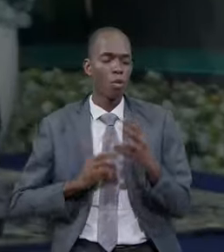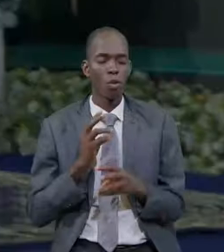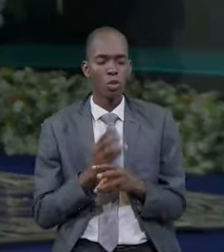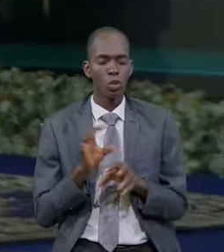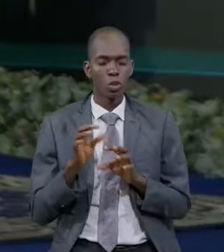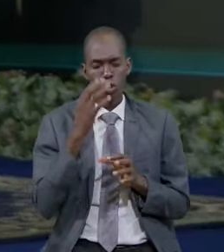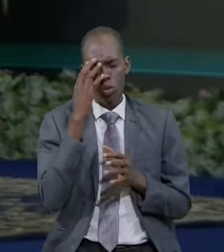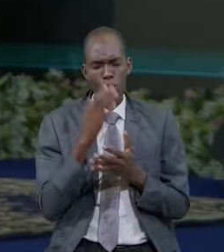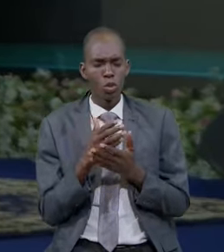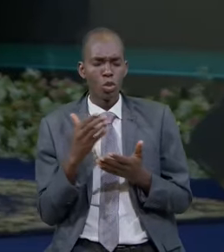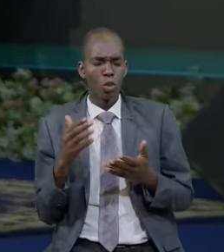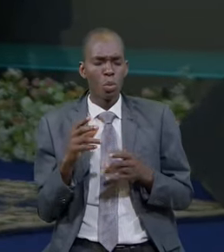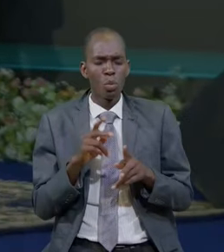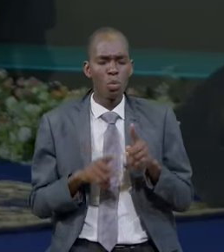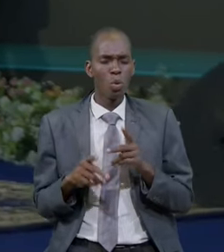ils veulent des messages,